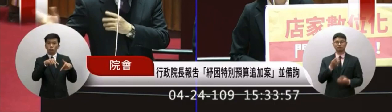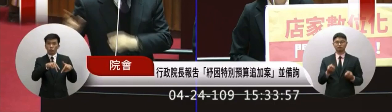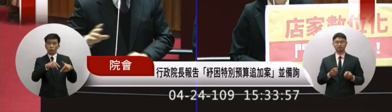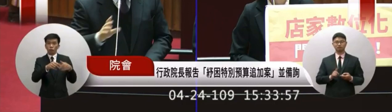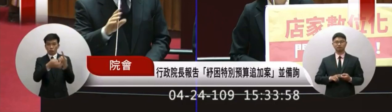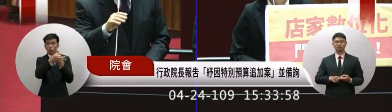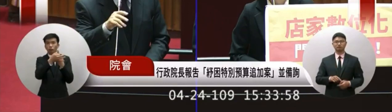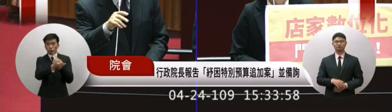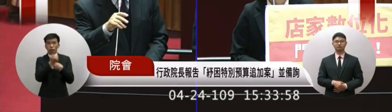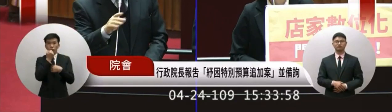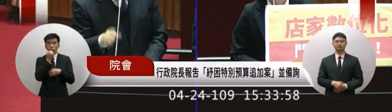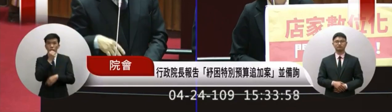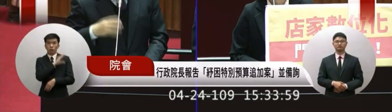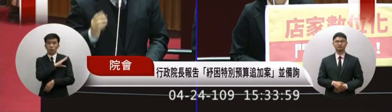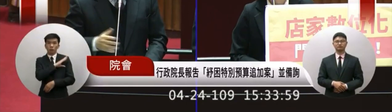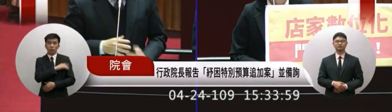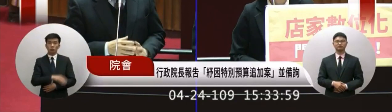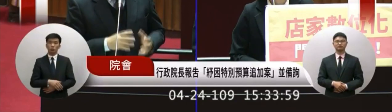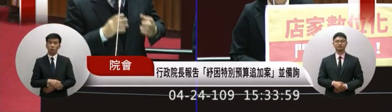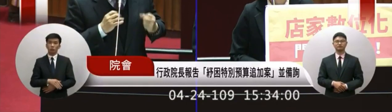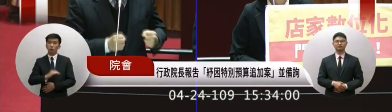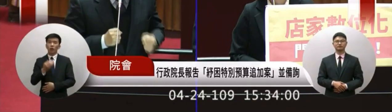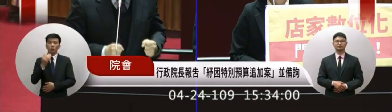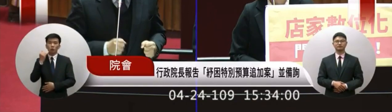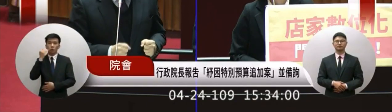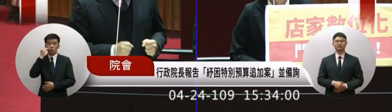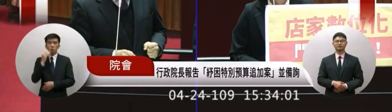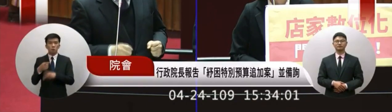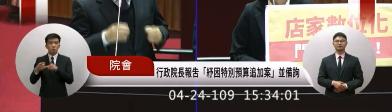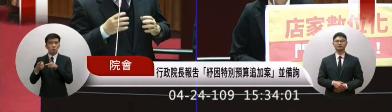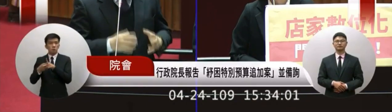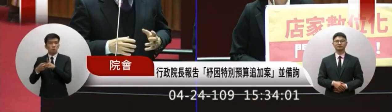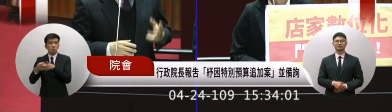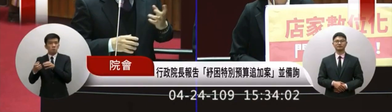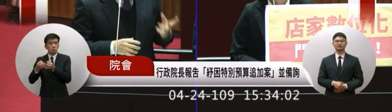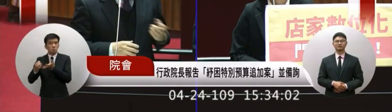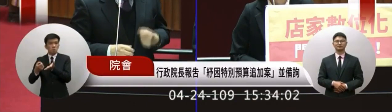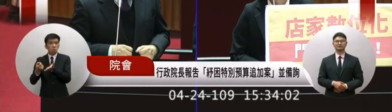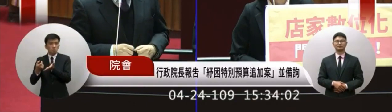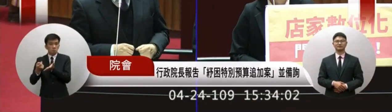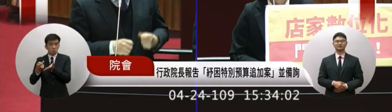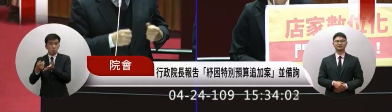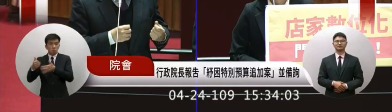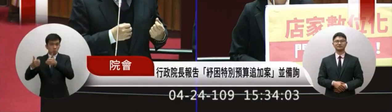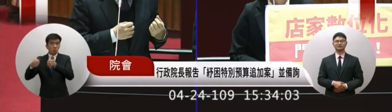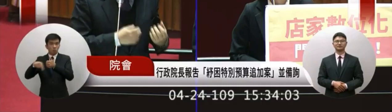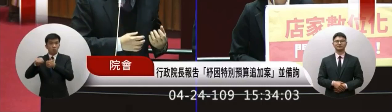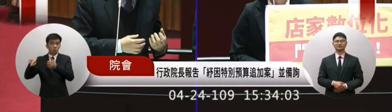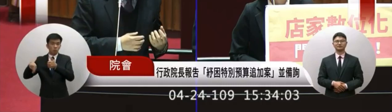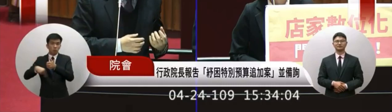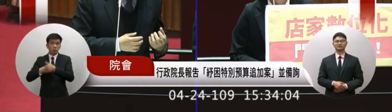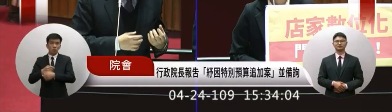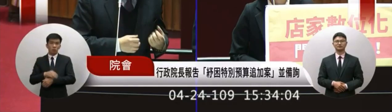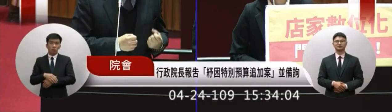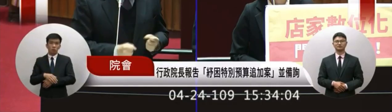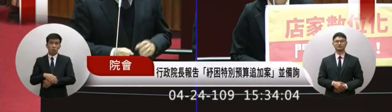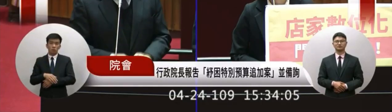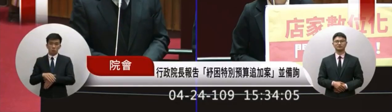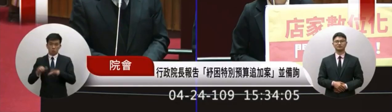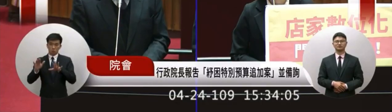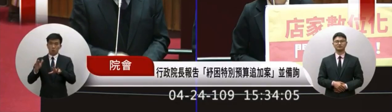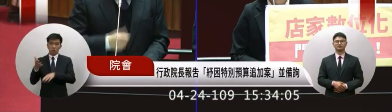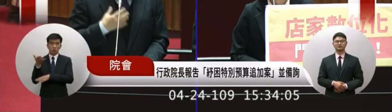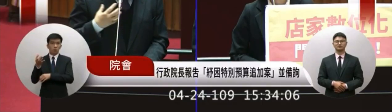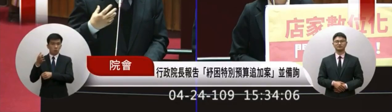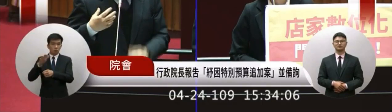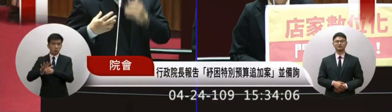支付行动支付都没有关系 哈。 但是如果是小规模营业人，他现在可能接受这个补助